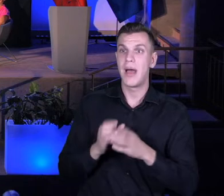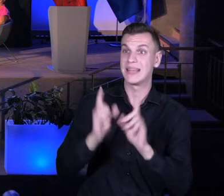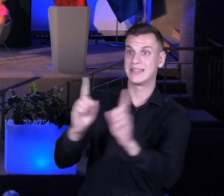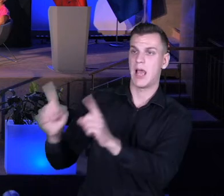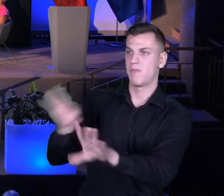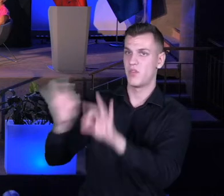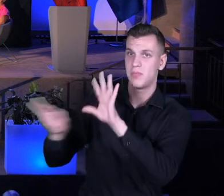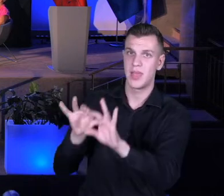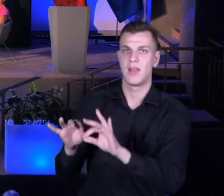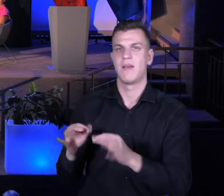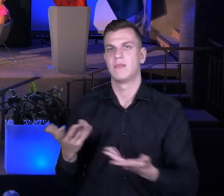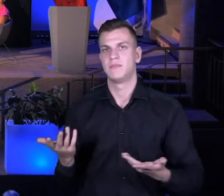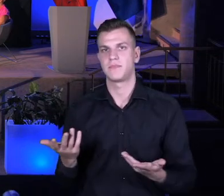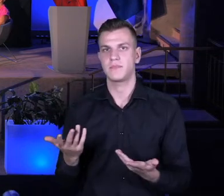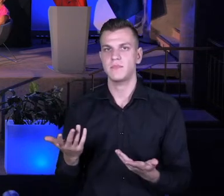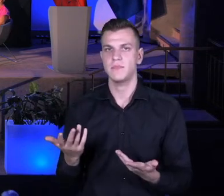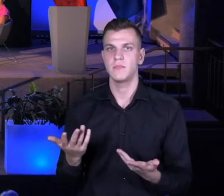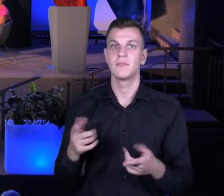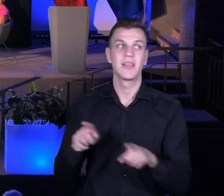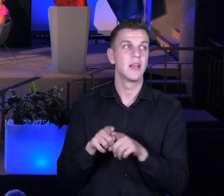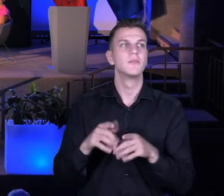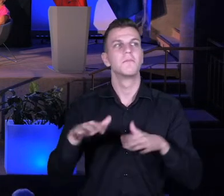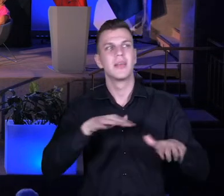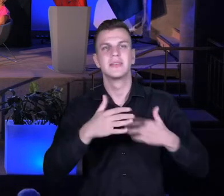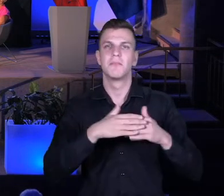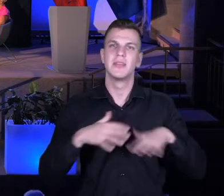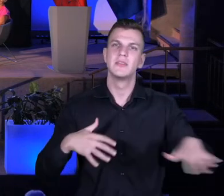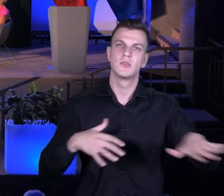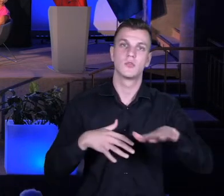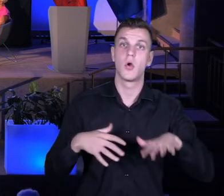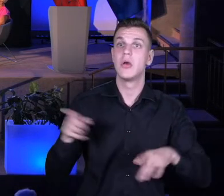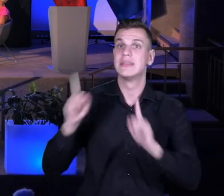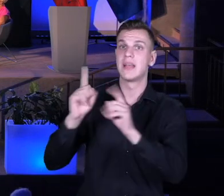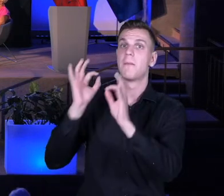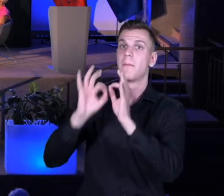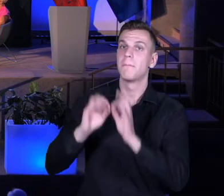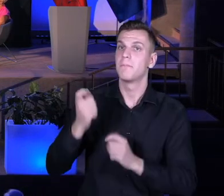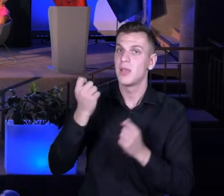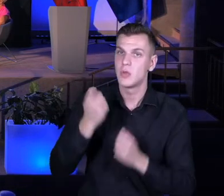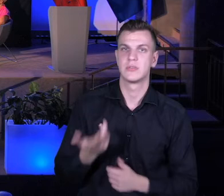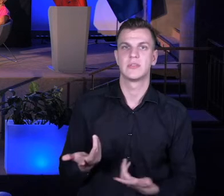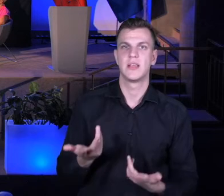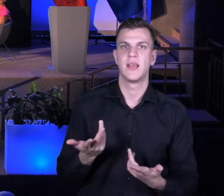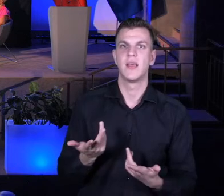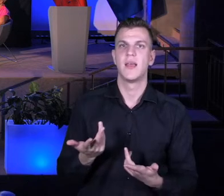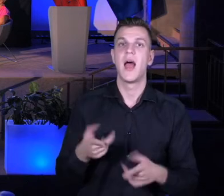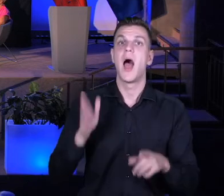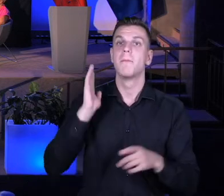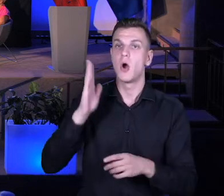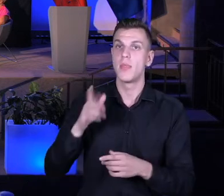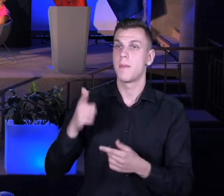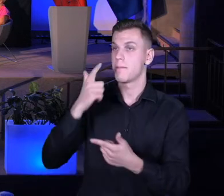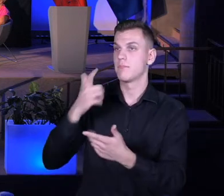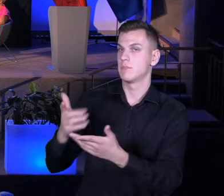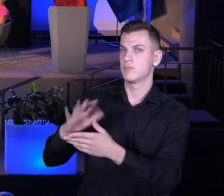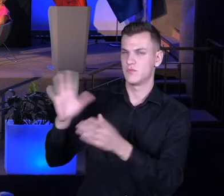znaleźć aktywności, które gdzieś tam te lokalne się pojawią, wyliczają koszta, jakie będą potrzebne, a potem prezentują to